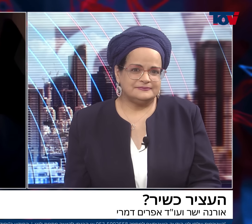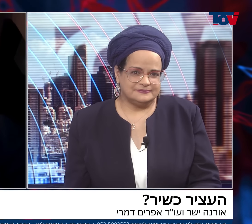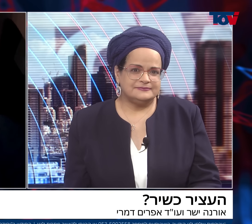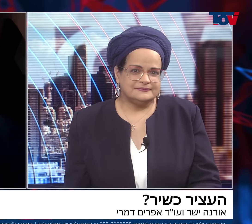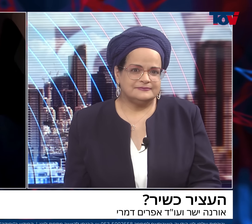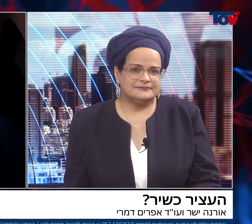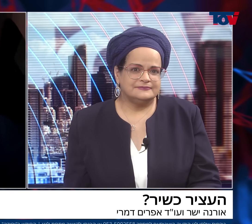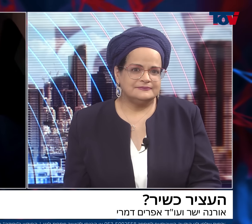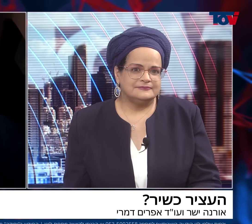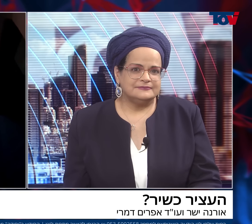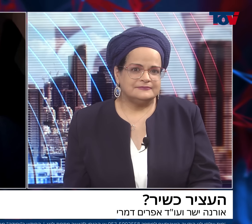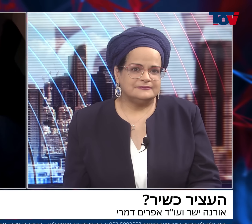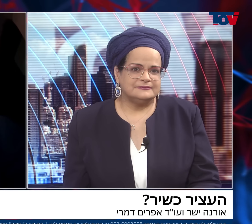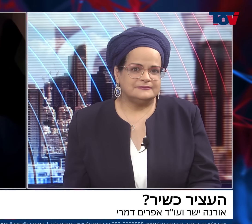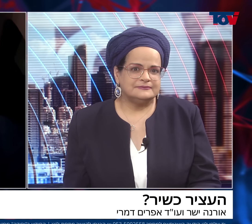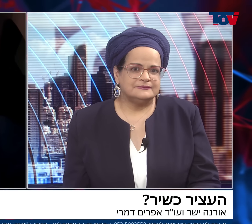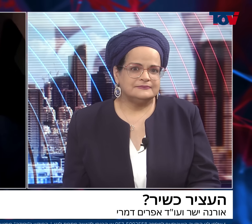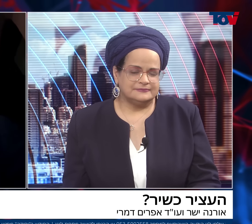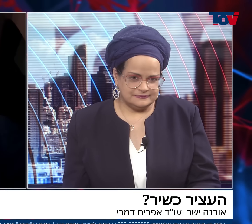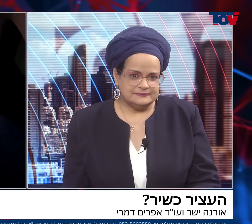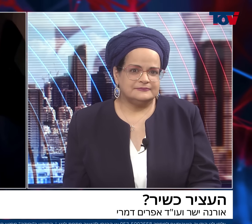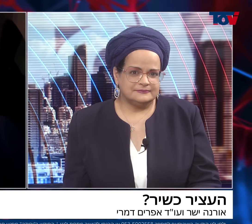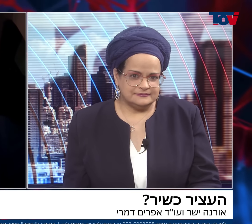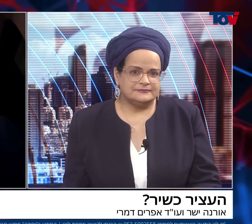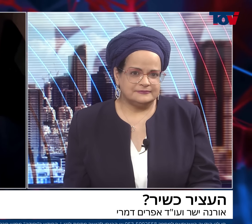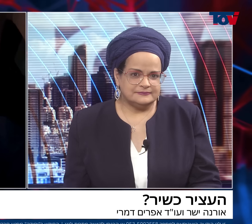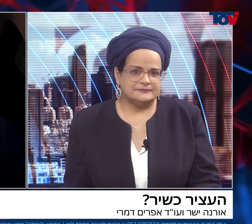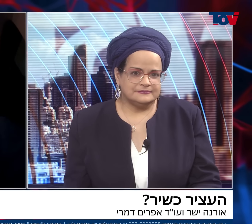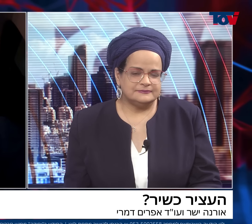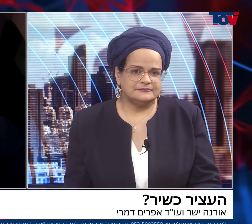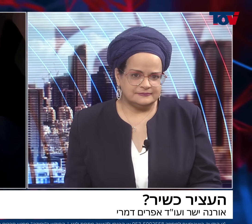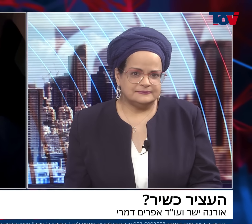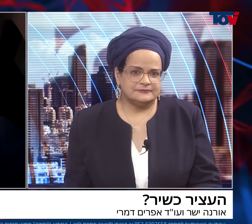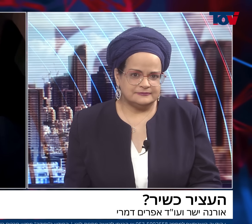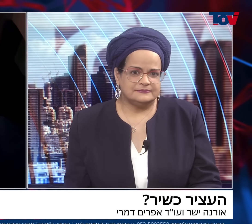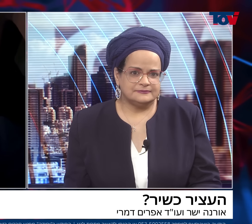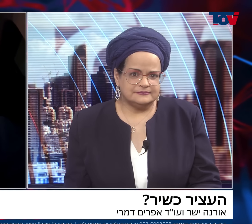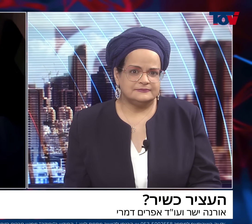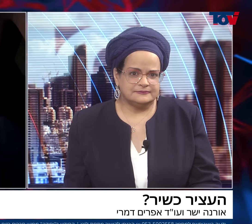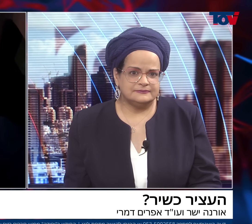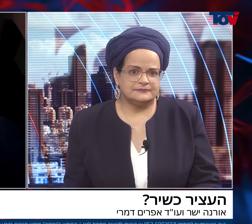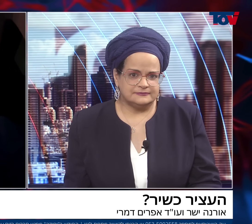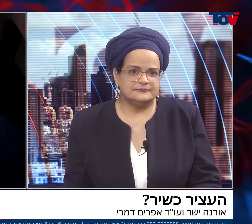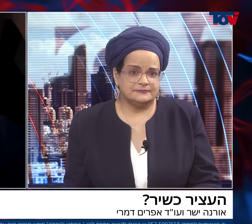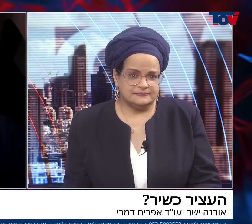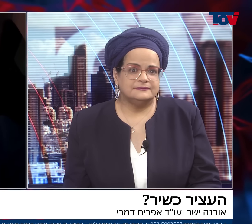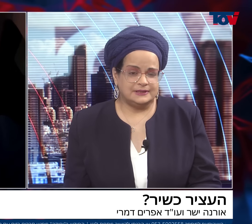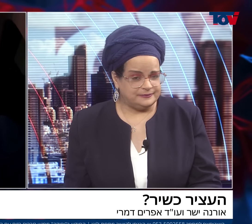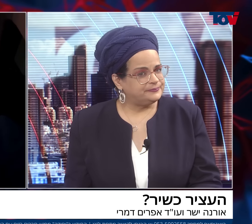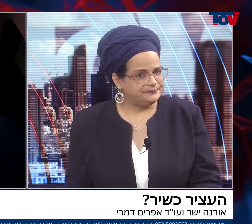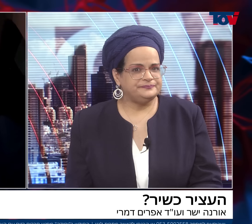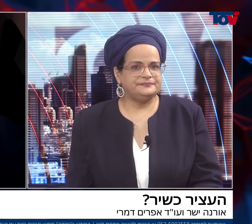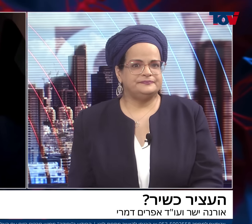העליון, צריך להתערב, אם לא בפרסום שמו, אז לפחות בפרסום אותם אזרחים. כי